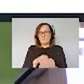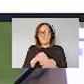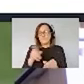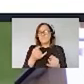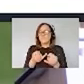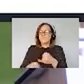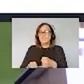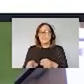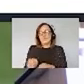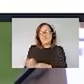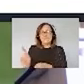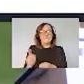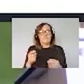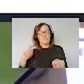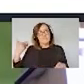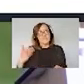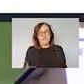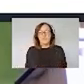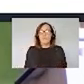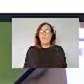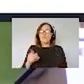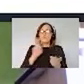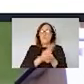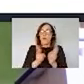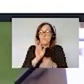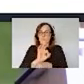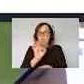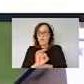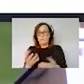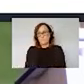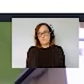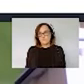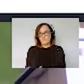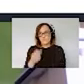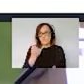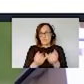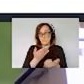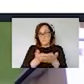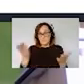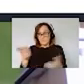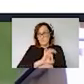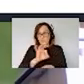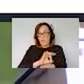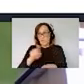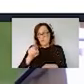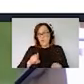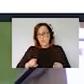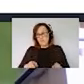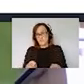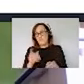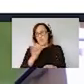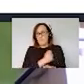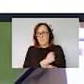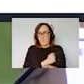jeśli za chwilę sami będą mówili. Spotkania projektowe. Jeśli Państwo organizujecie różnego rodzaju projekty w swoich